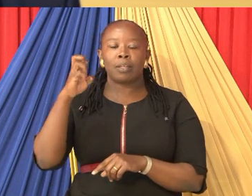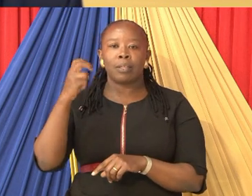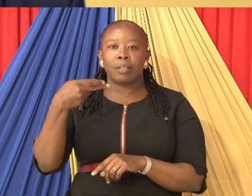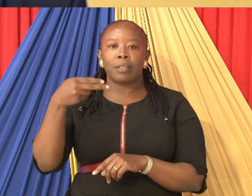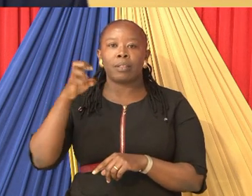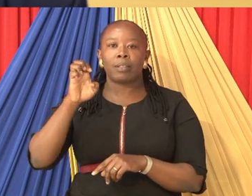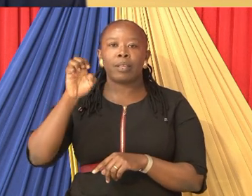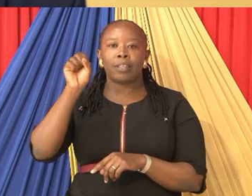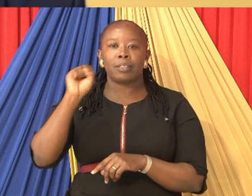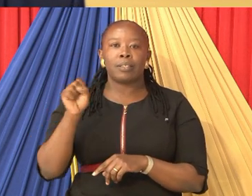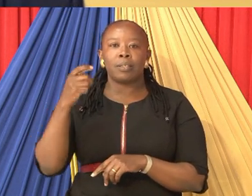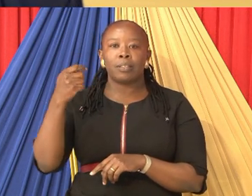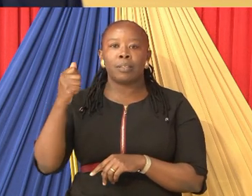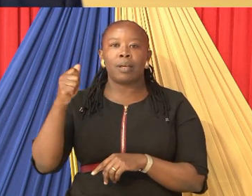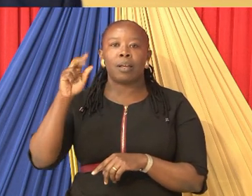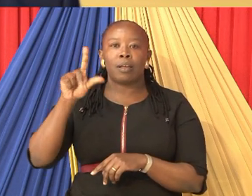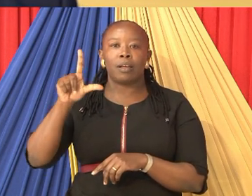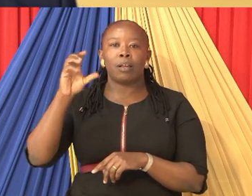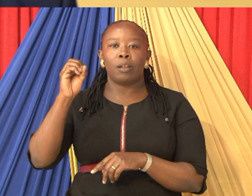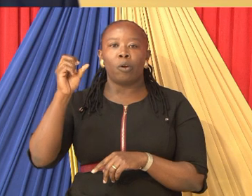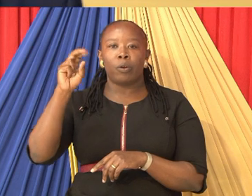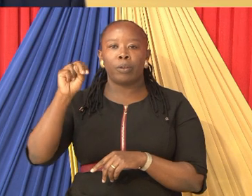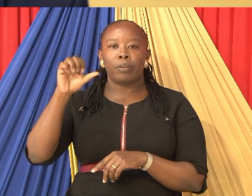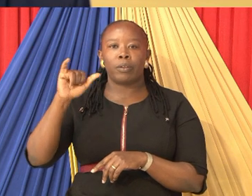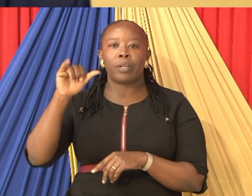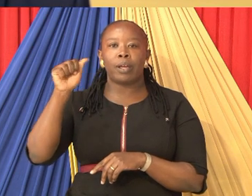1 Thessalonians 5:18 wa Thessalonike wa kwanza